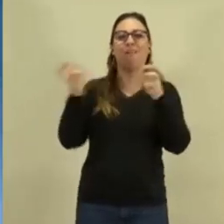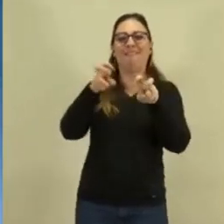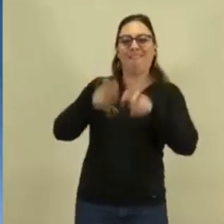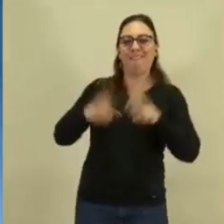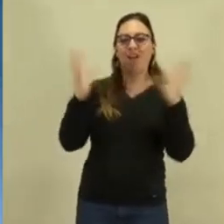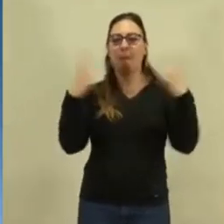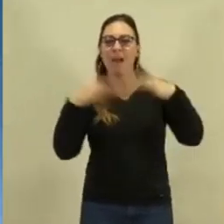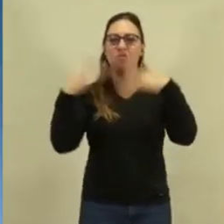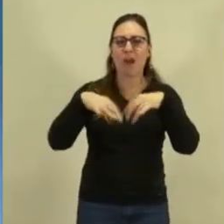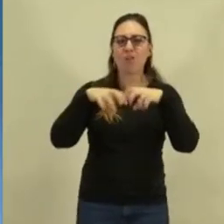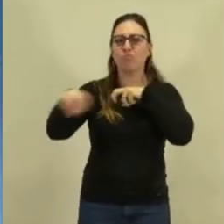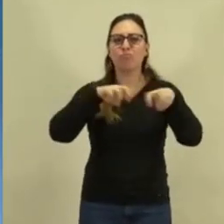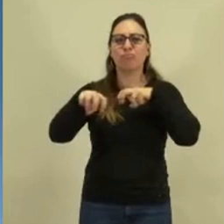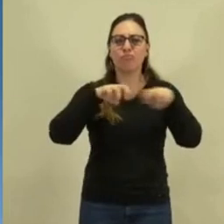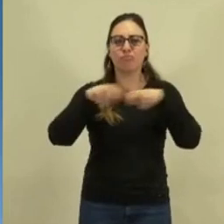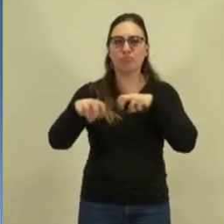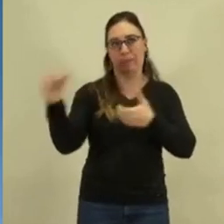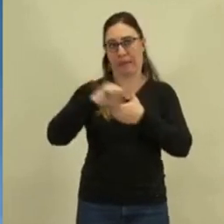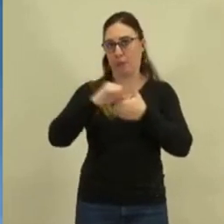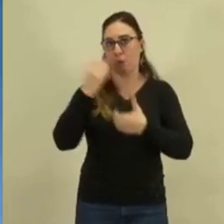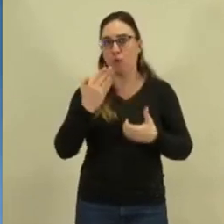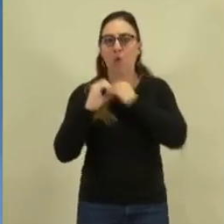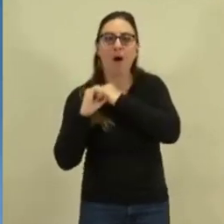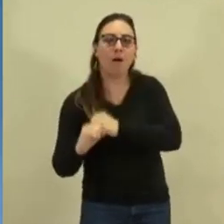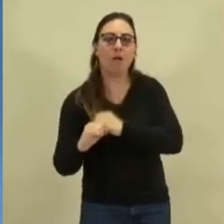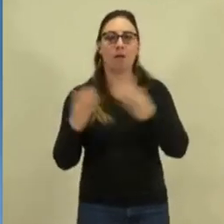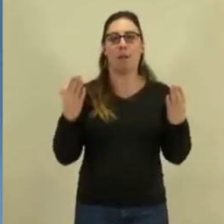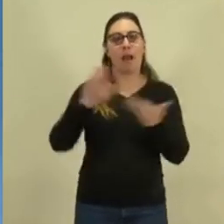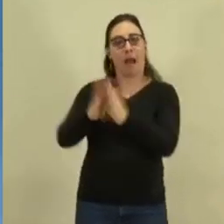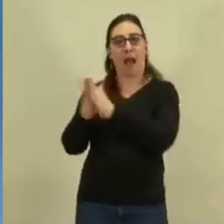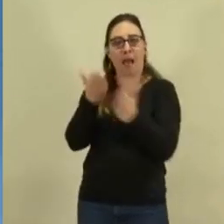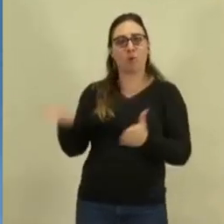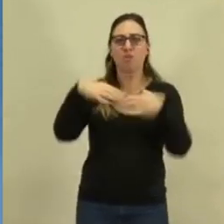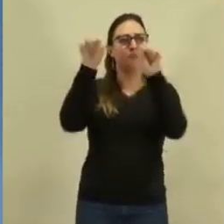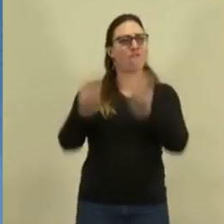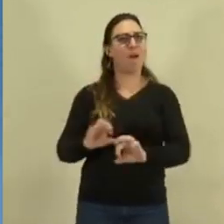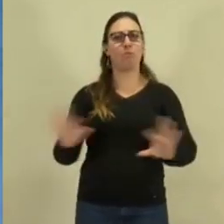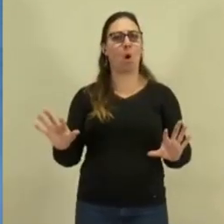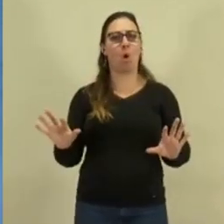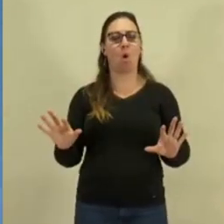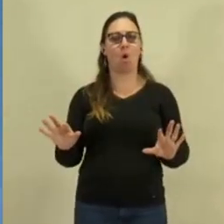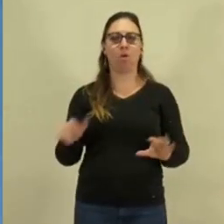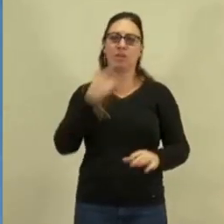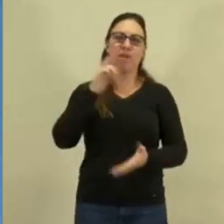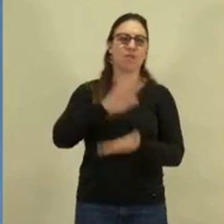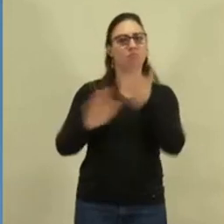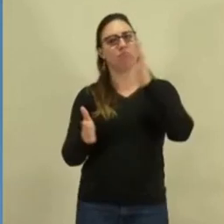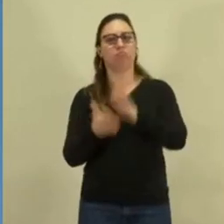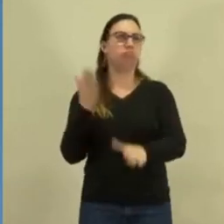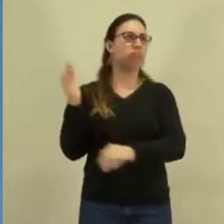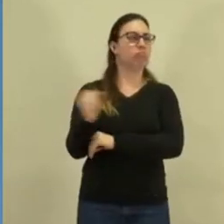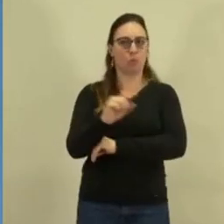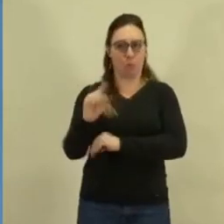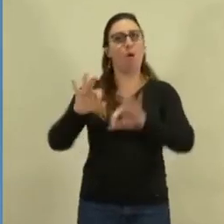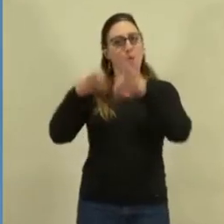des matchs, etc. Et donc, malgré tout, ces associations ne ferment pas, ne mettent pas la clé sous la porte. Et ils font aussi des budgets parce